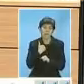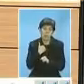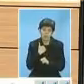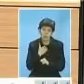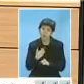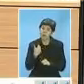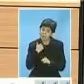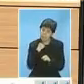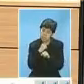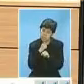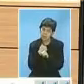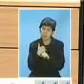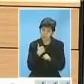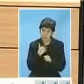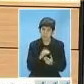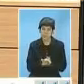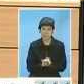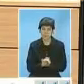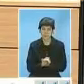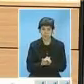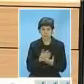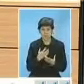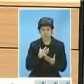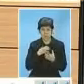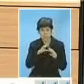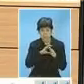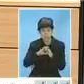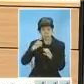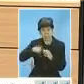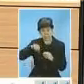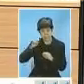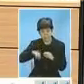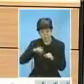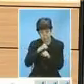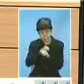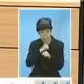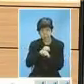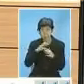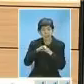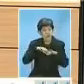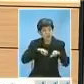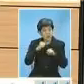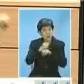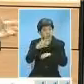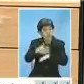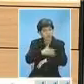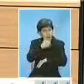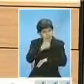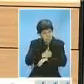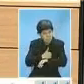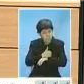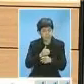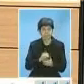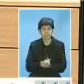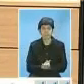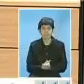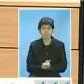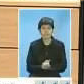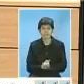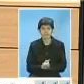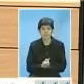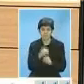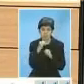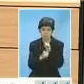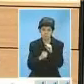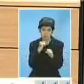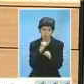บเรื่องนี้ขึ้นมาเพื่อที่จะใช้ตุลาการมาสร้างผลทางการเมืองไปทำลายอีกฝ่ายหนึ่งแล้ว